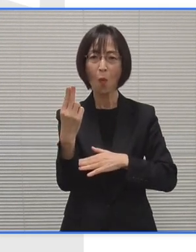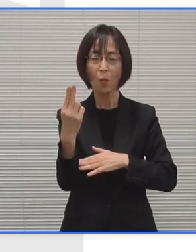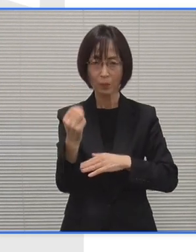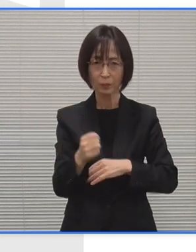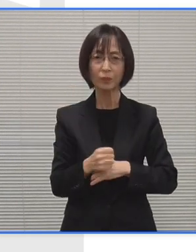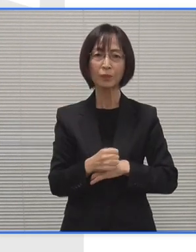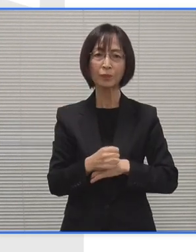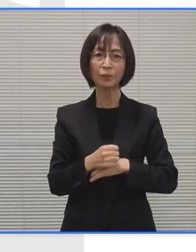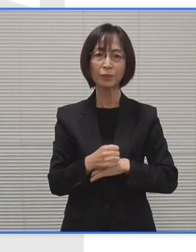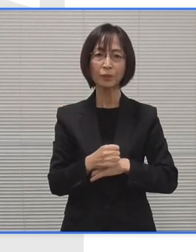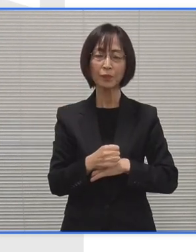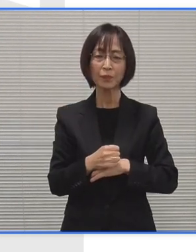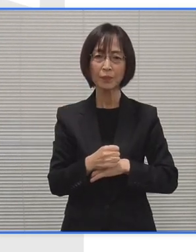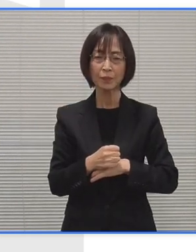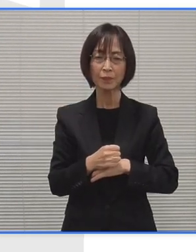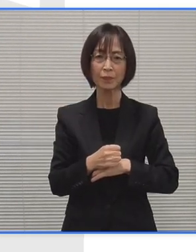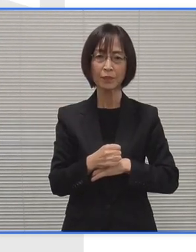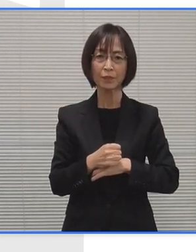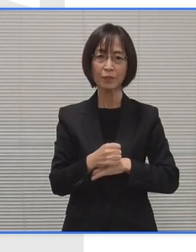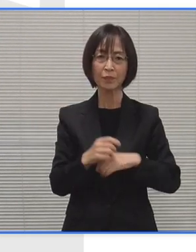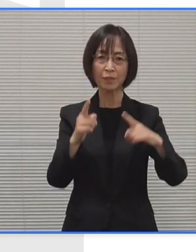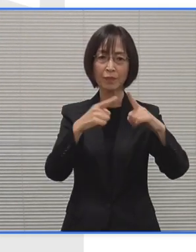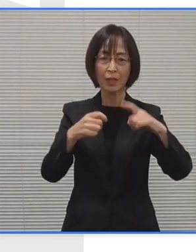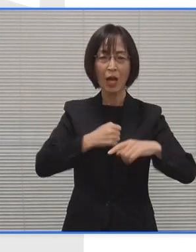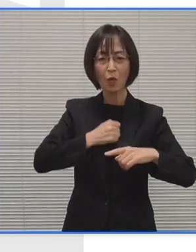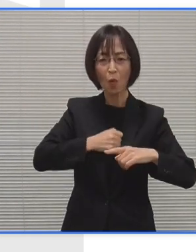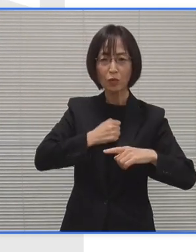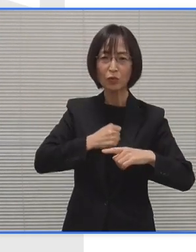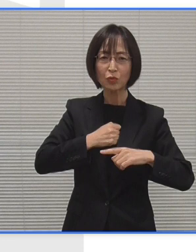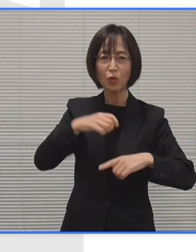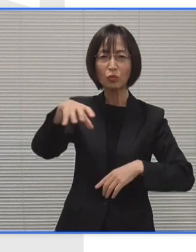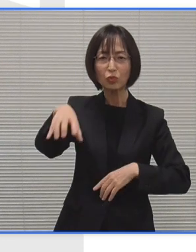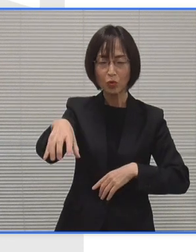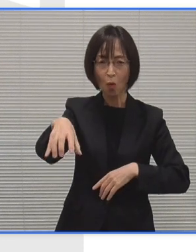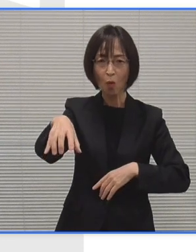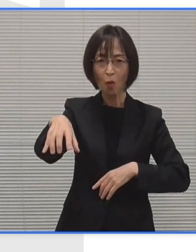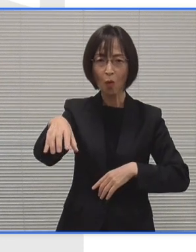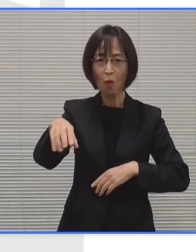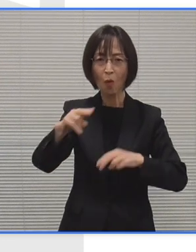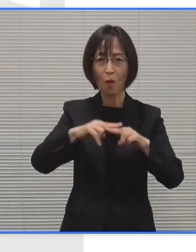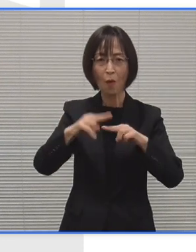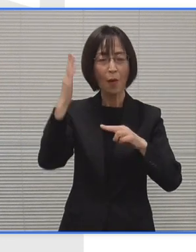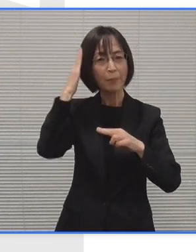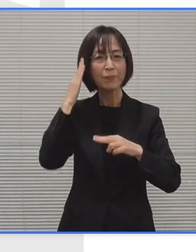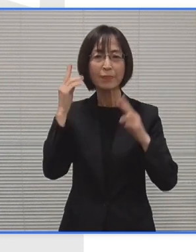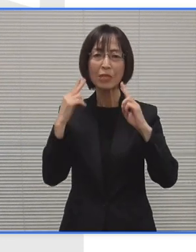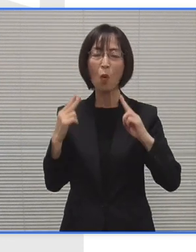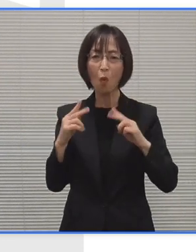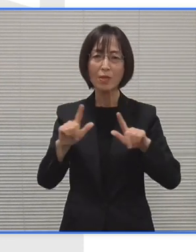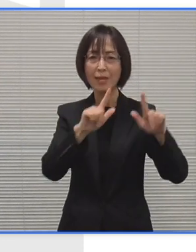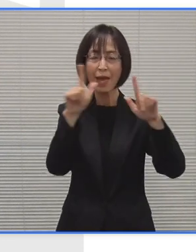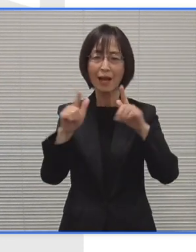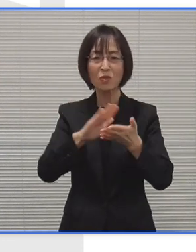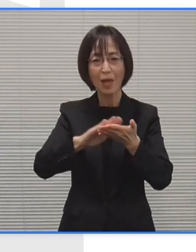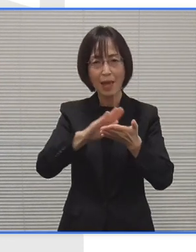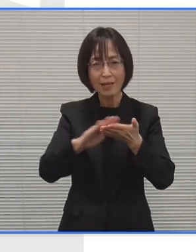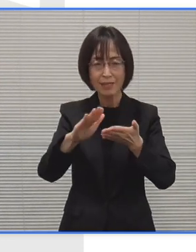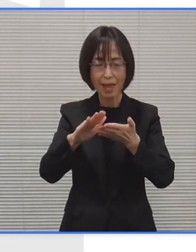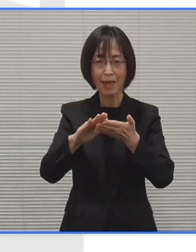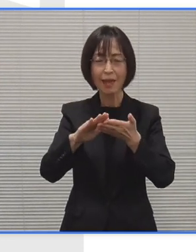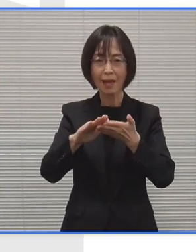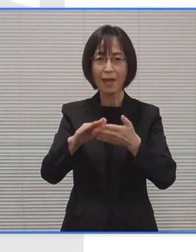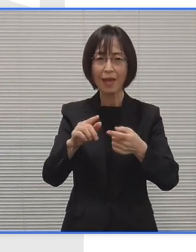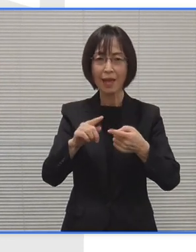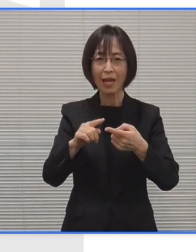それから、公衆浴場、美容生活衛生協同組合、から